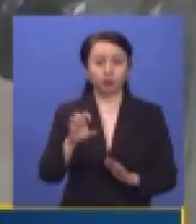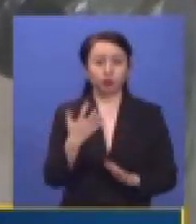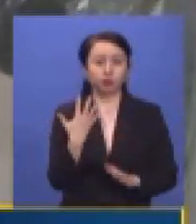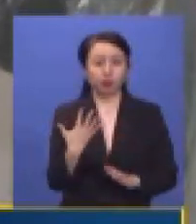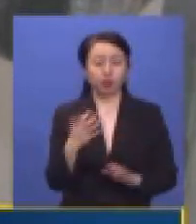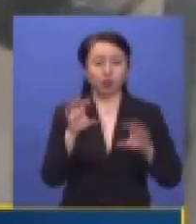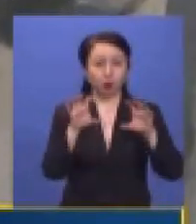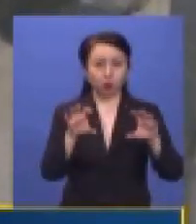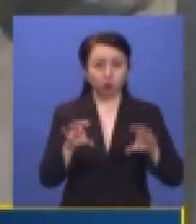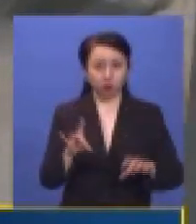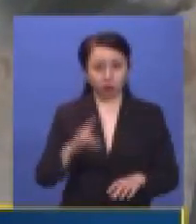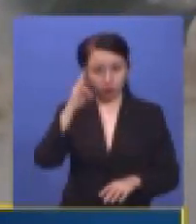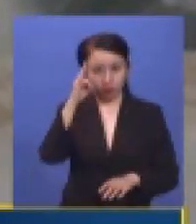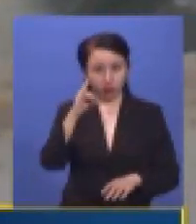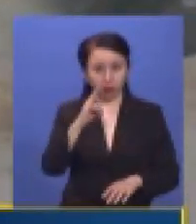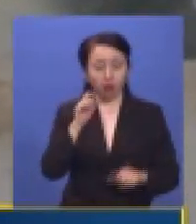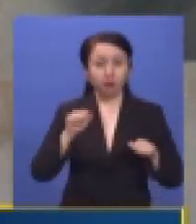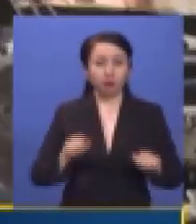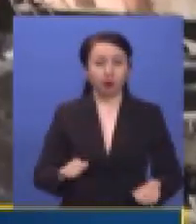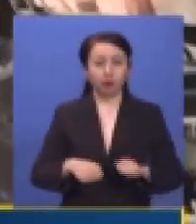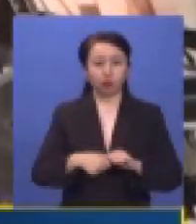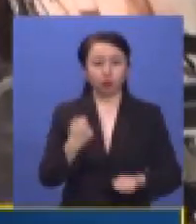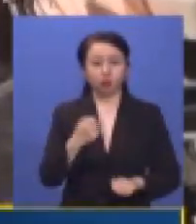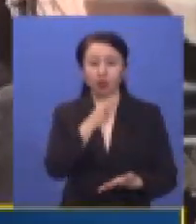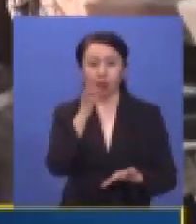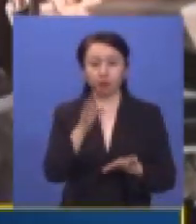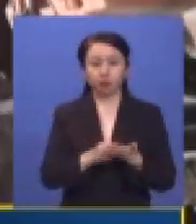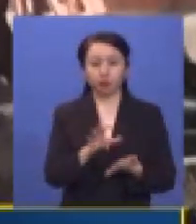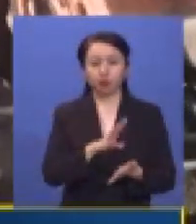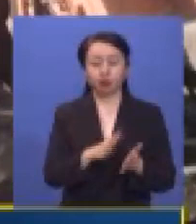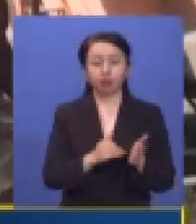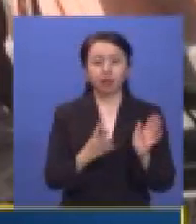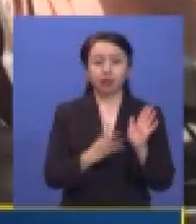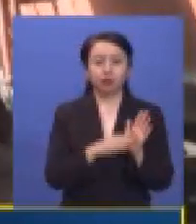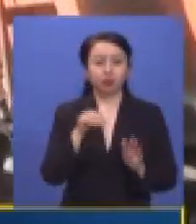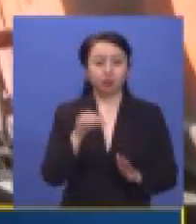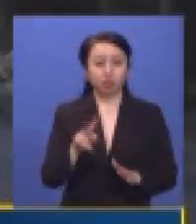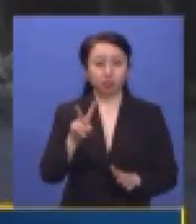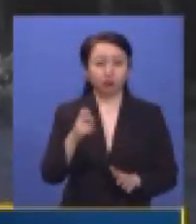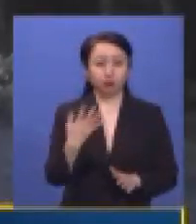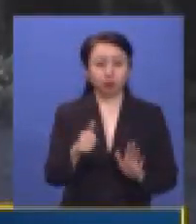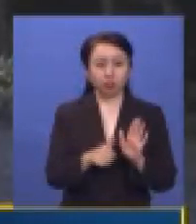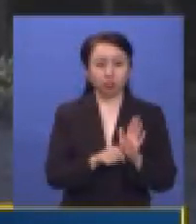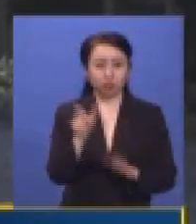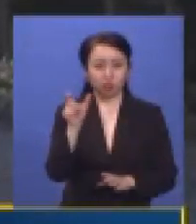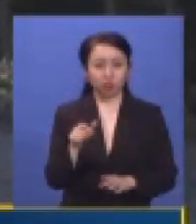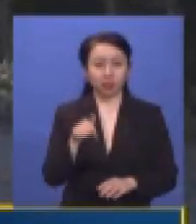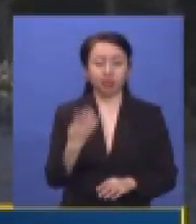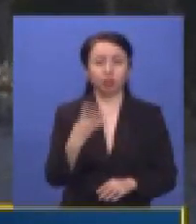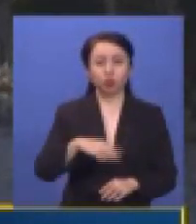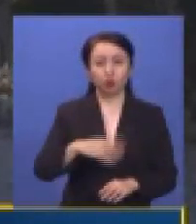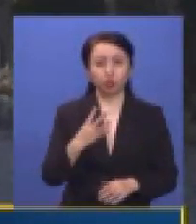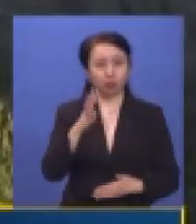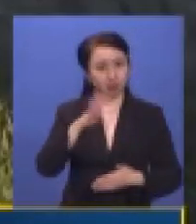Кодекса Республики Казахстан об административных правонарушениях к ответственности привлечено 9256 человек. Из них